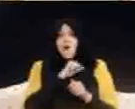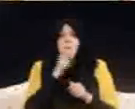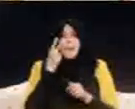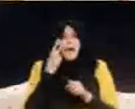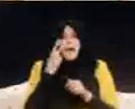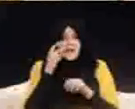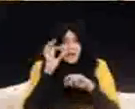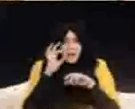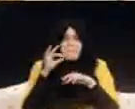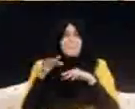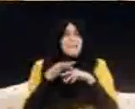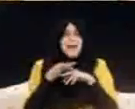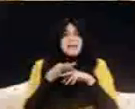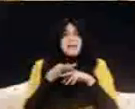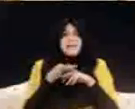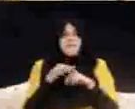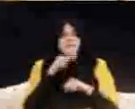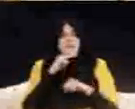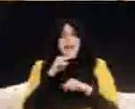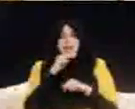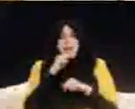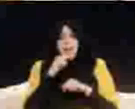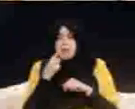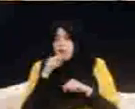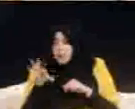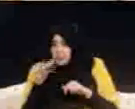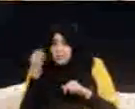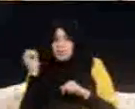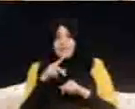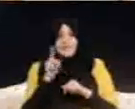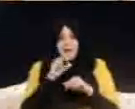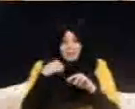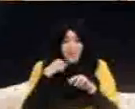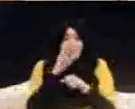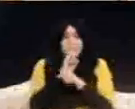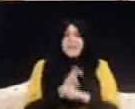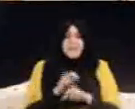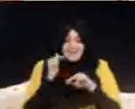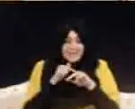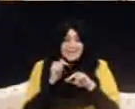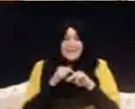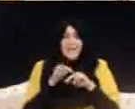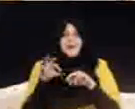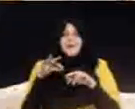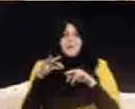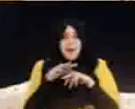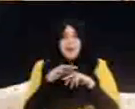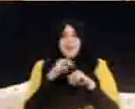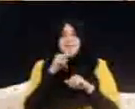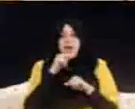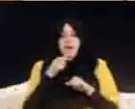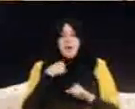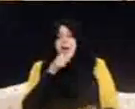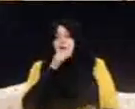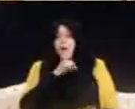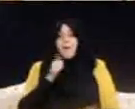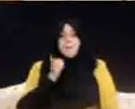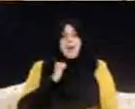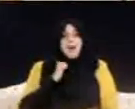نتاعو المادية لا شيء، واحد يلقاه ما يخليه يرميه، ولكن هذه قالك هذا الخاتم الحديد نتاع الجدة